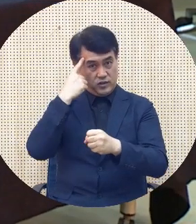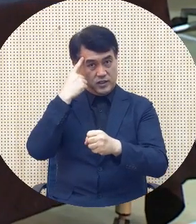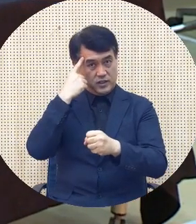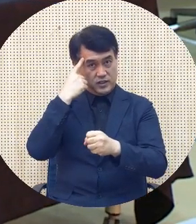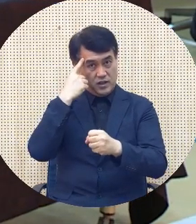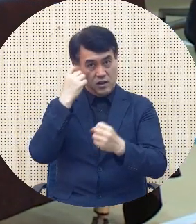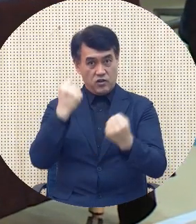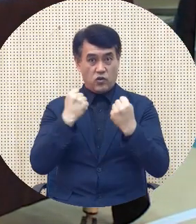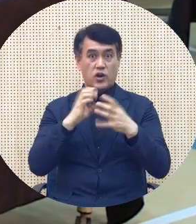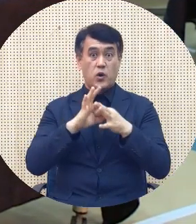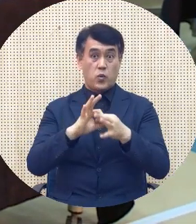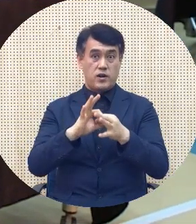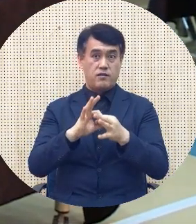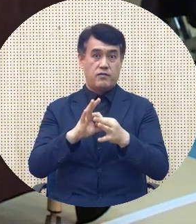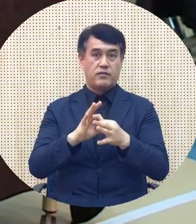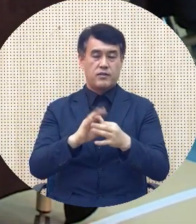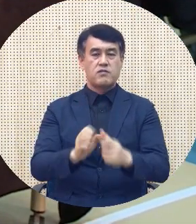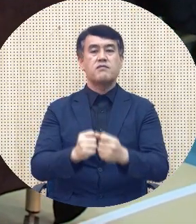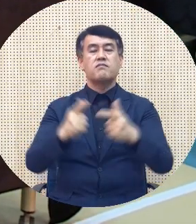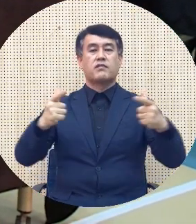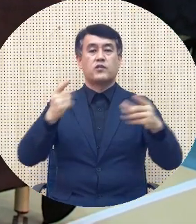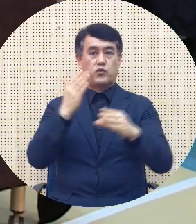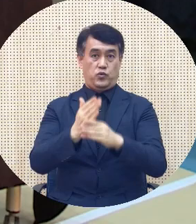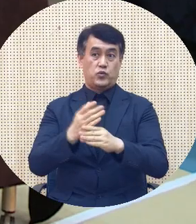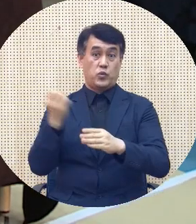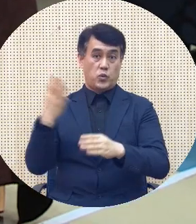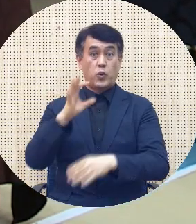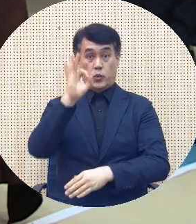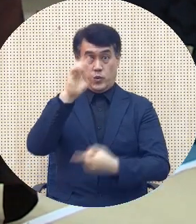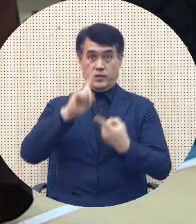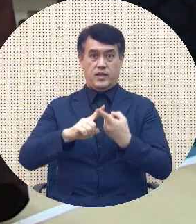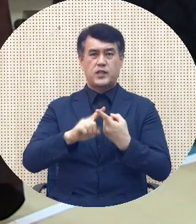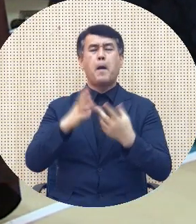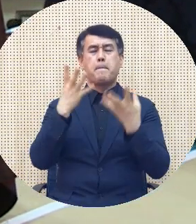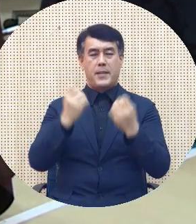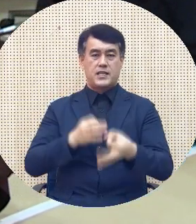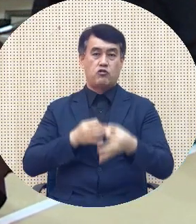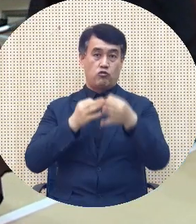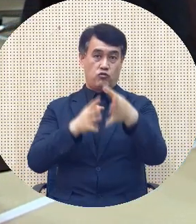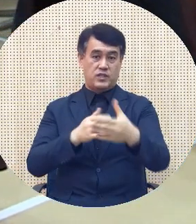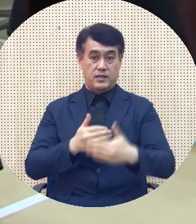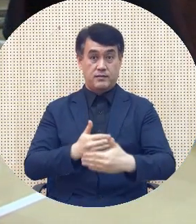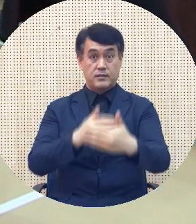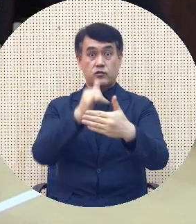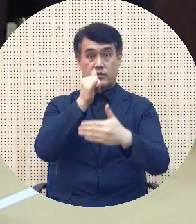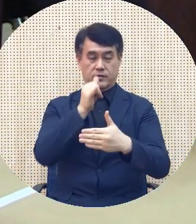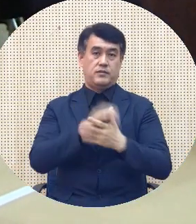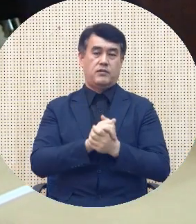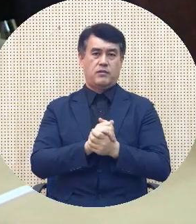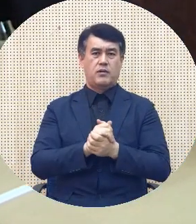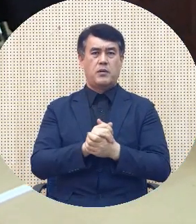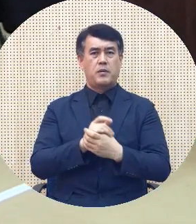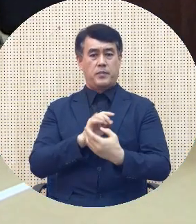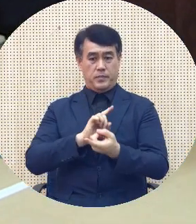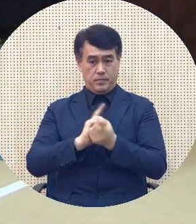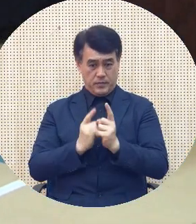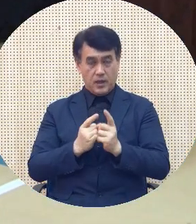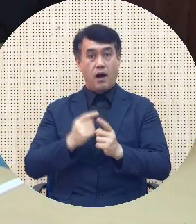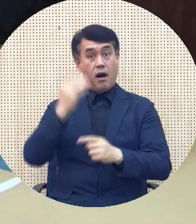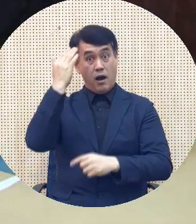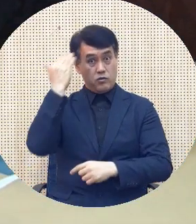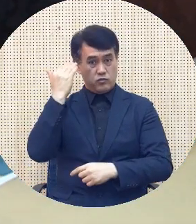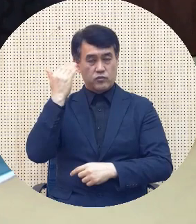조직이 확대 강화되고 있으며 재정 면에서 많은 투자를 하고 있는데 반해 우리나라는 의료